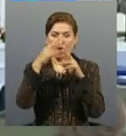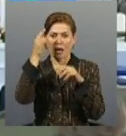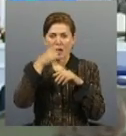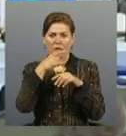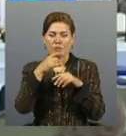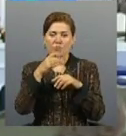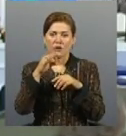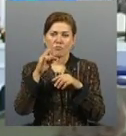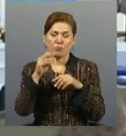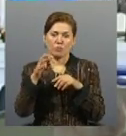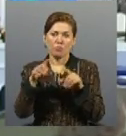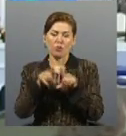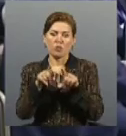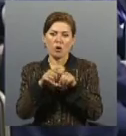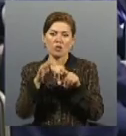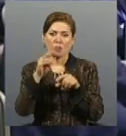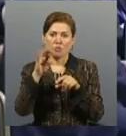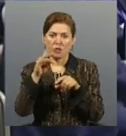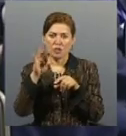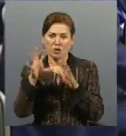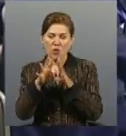Қазатомпром, екінші кезекте Самұрық Энерго мен